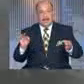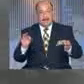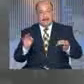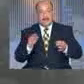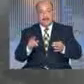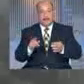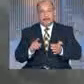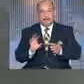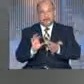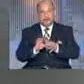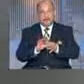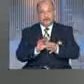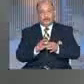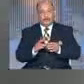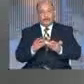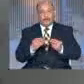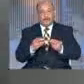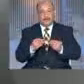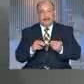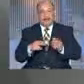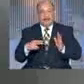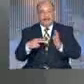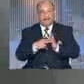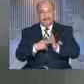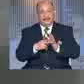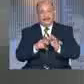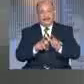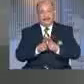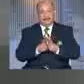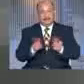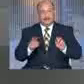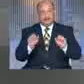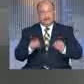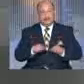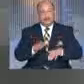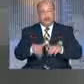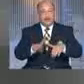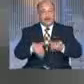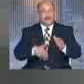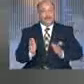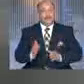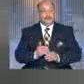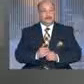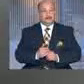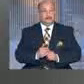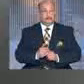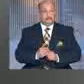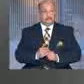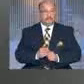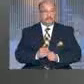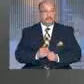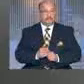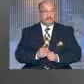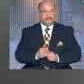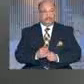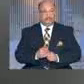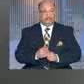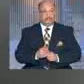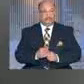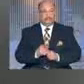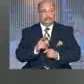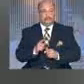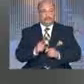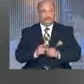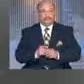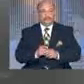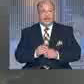وإن شاء الله فما علاقات جديدة، إن شاء الله فما كونكورات جديدة. وهم يقصدون جمعيتهم للتكون والابتكار وتحقيق النتائج